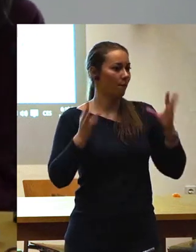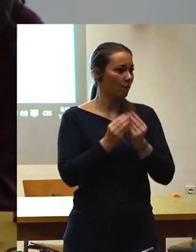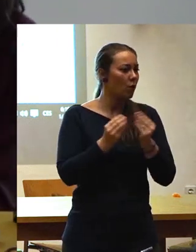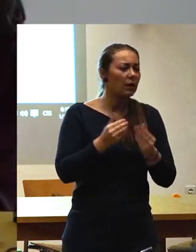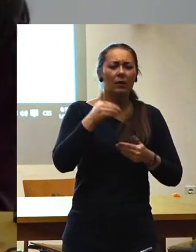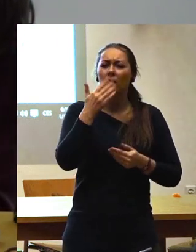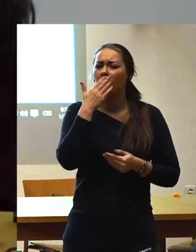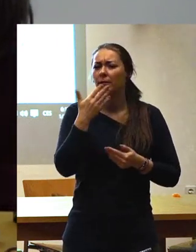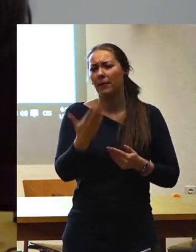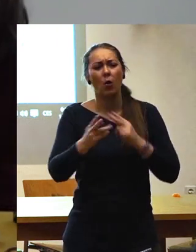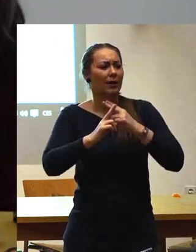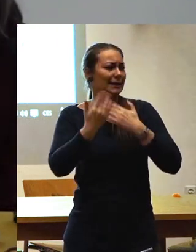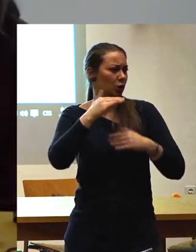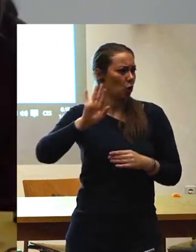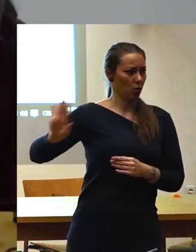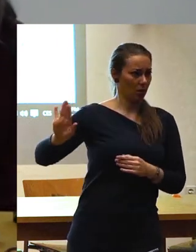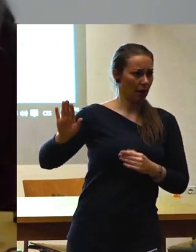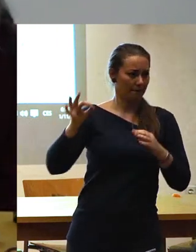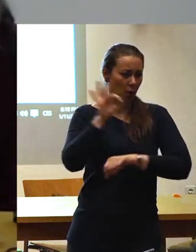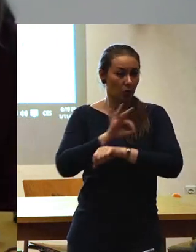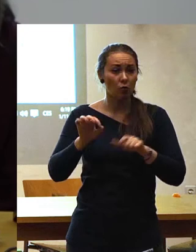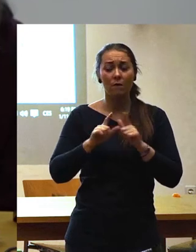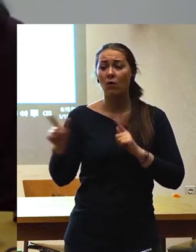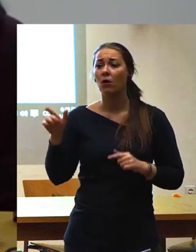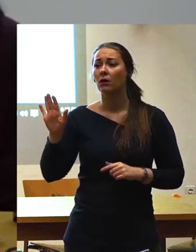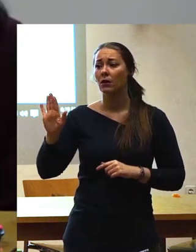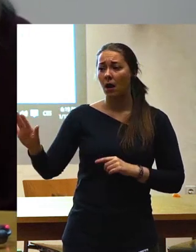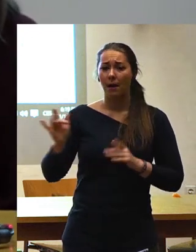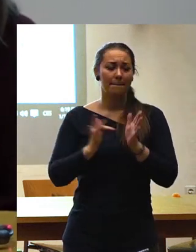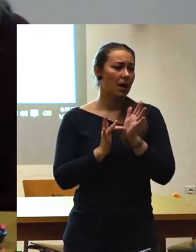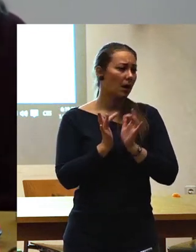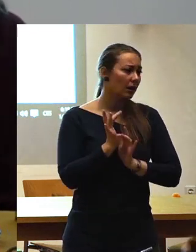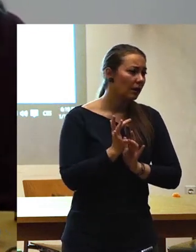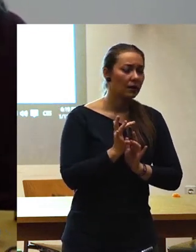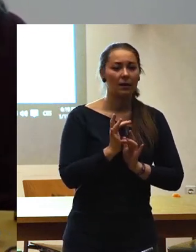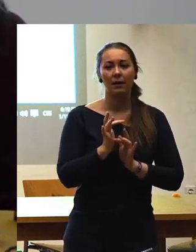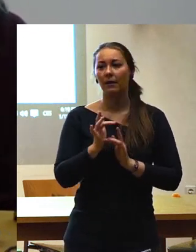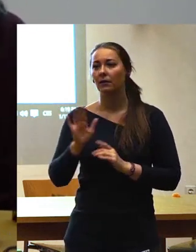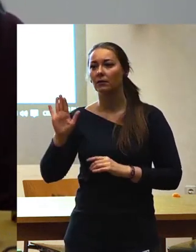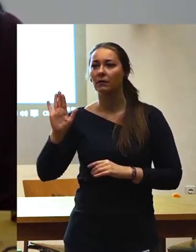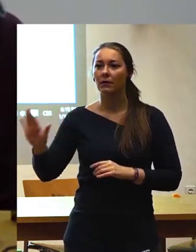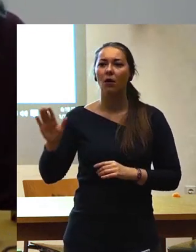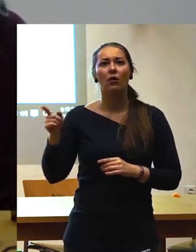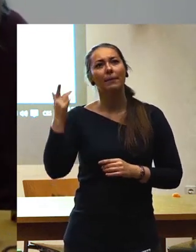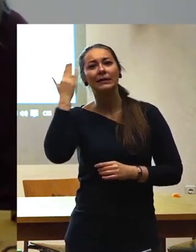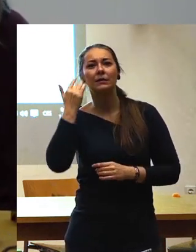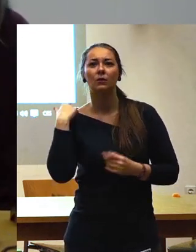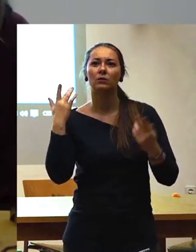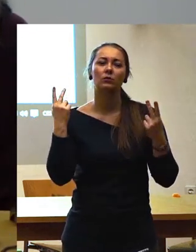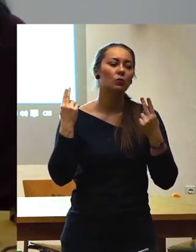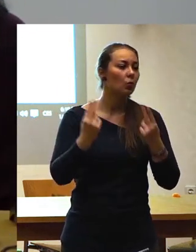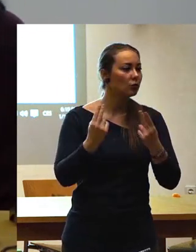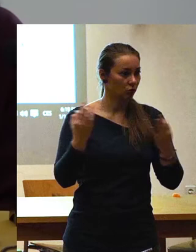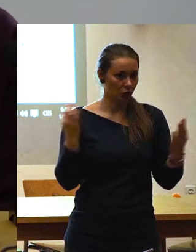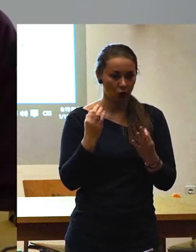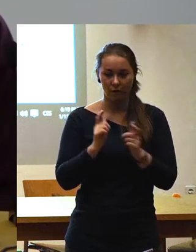nějakou historii, protože pro ní samotnou, ale i pro naše diskuze o inkluzním programu bylo důležité i to,